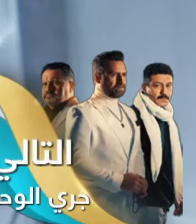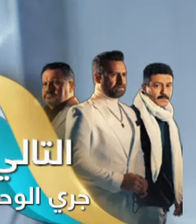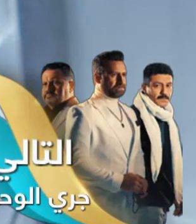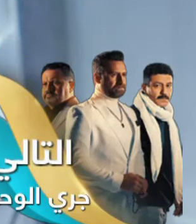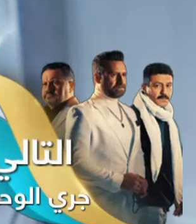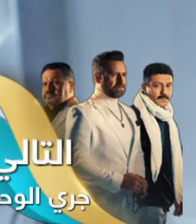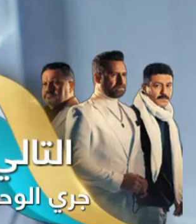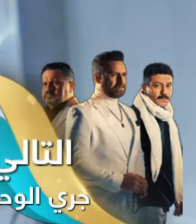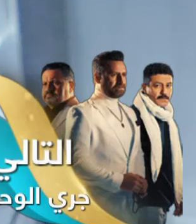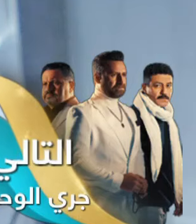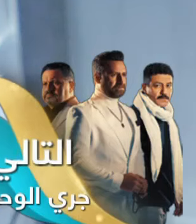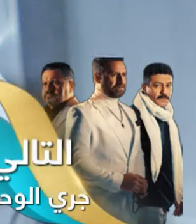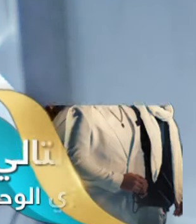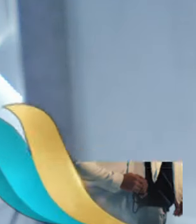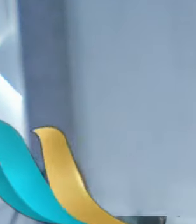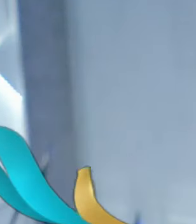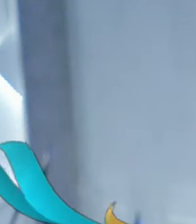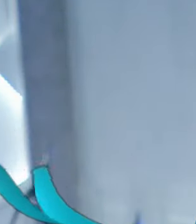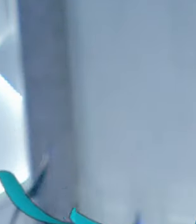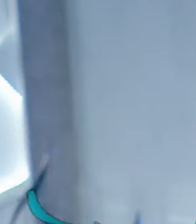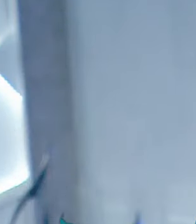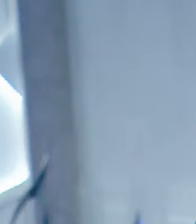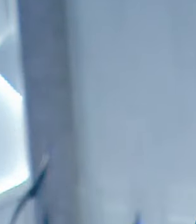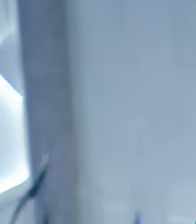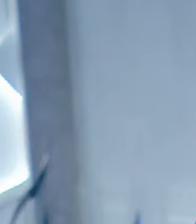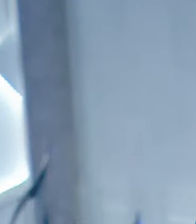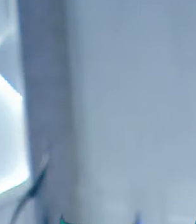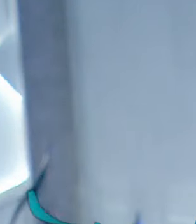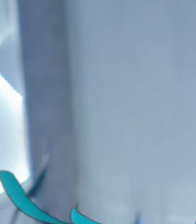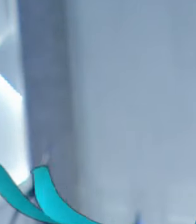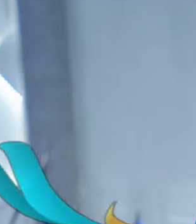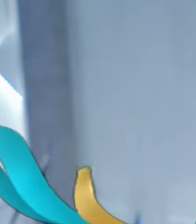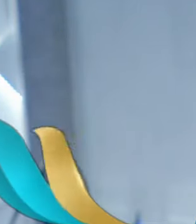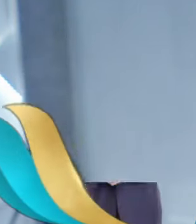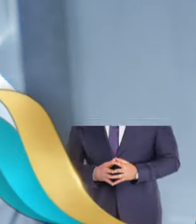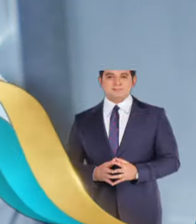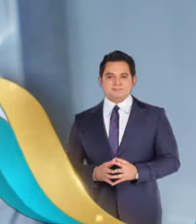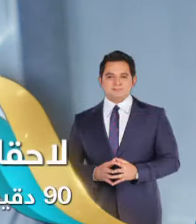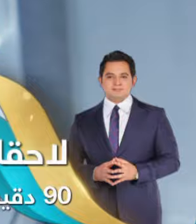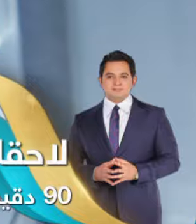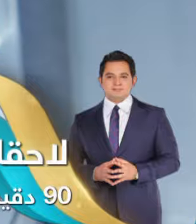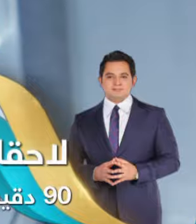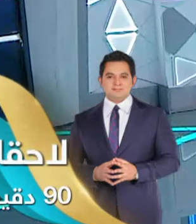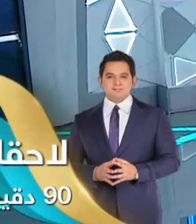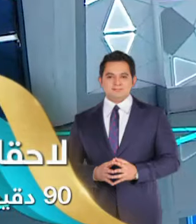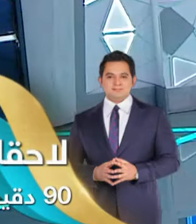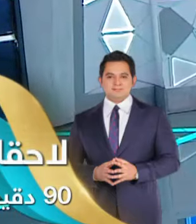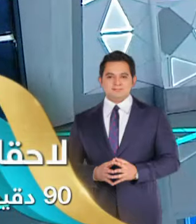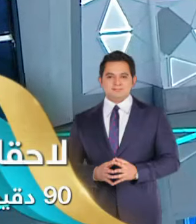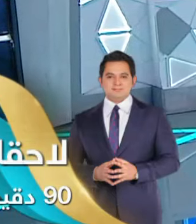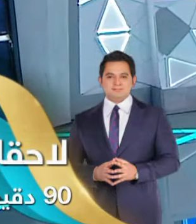فيه نقدر نقول هدايا من الرئيس لكل عمال مصر. النهاردة الرئيس أصدر حوالي 8 قرارات